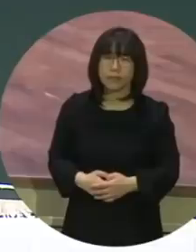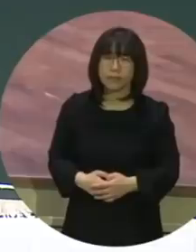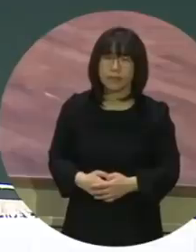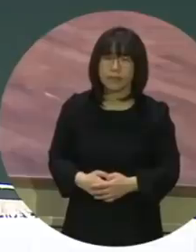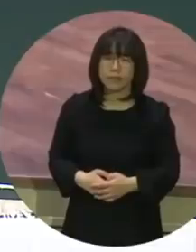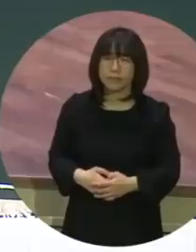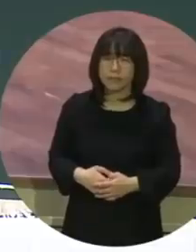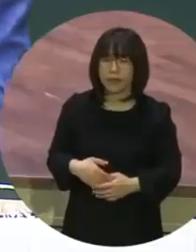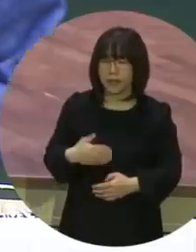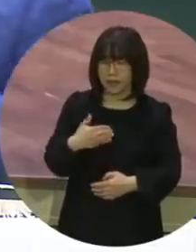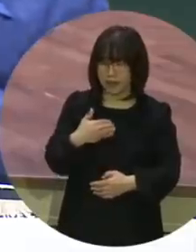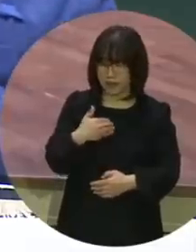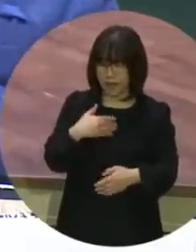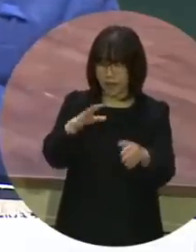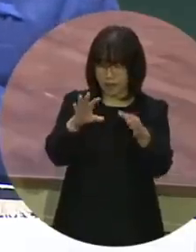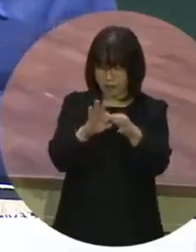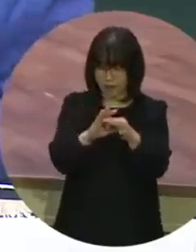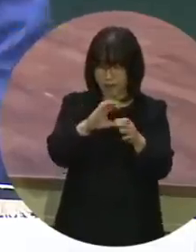CD.